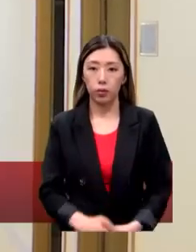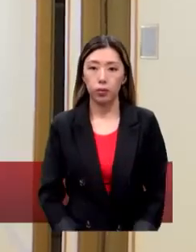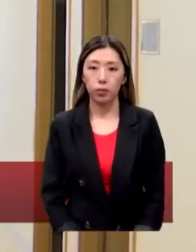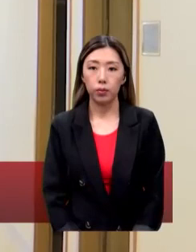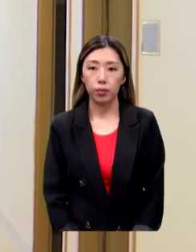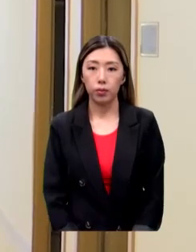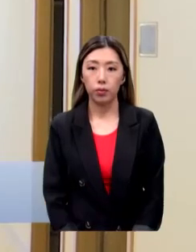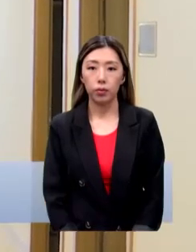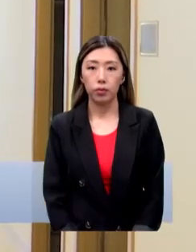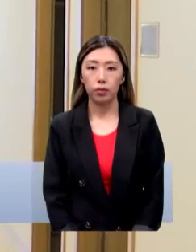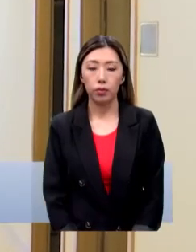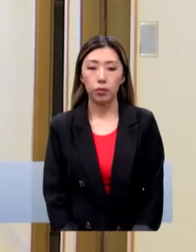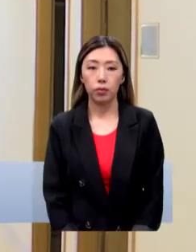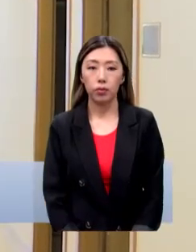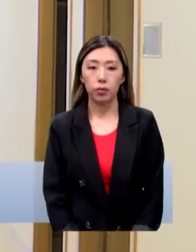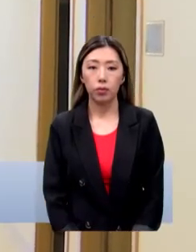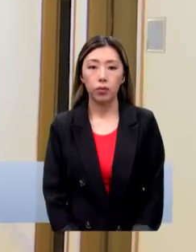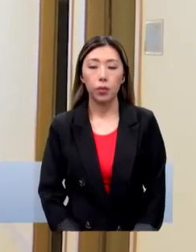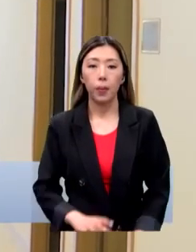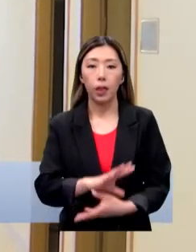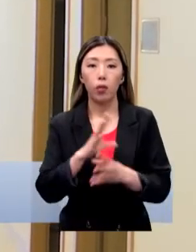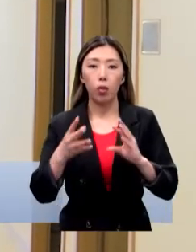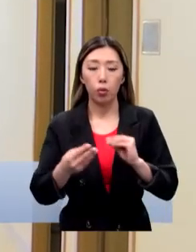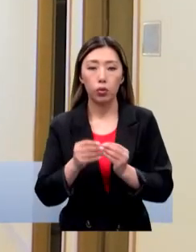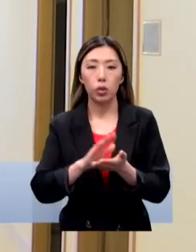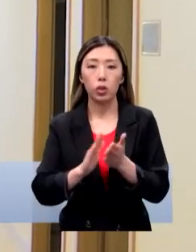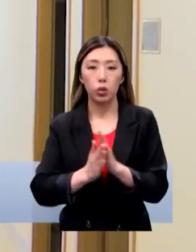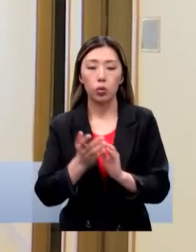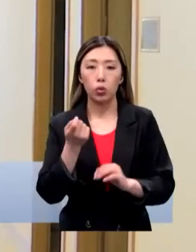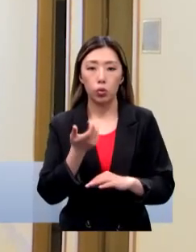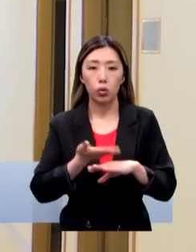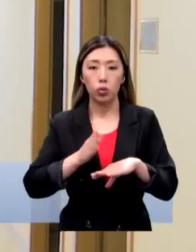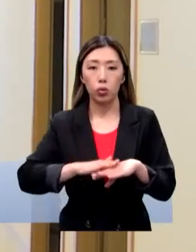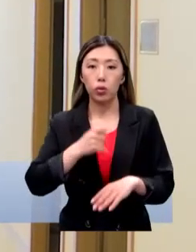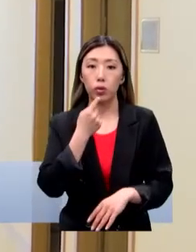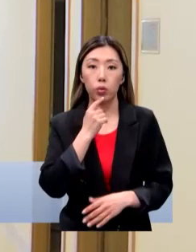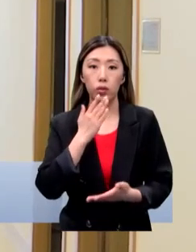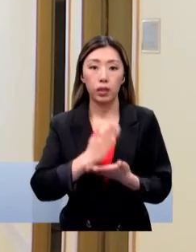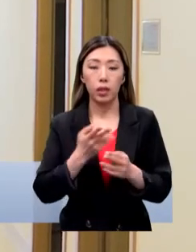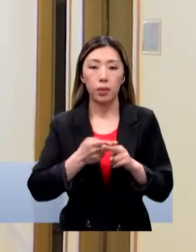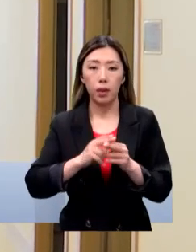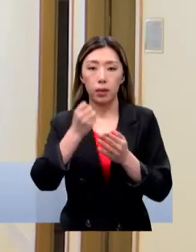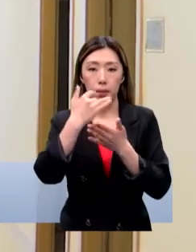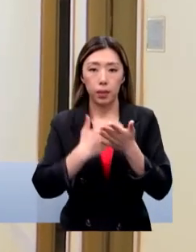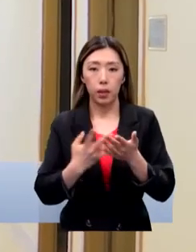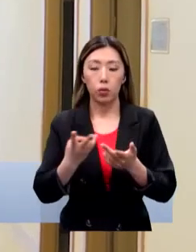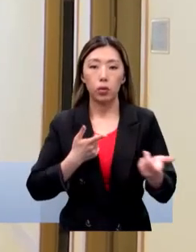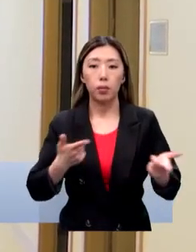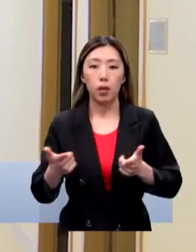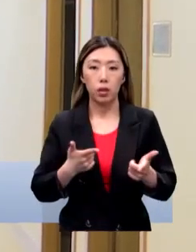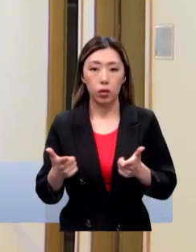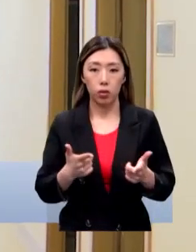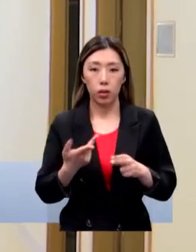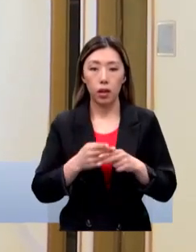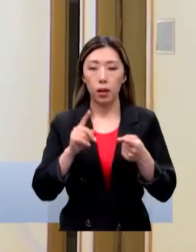В целом ситуация напряженная. Нужно принимать комплекс мер, мы их все уже готовим. Первое – это